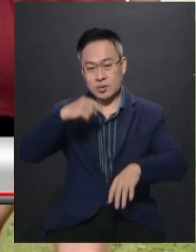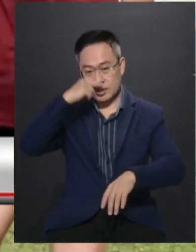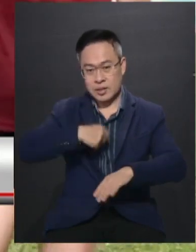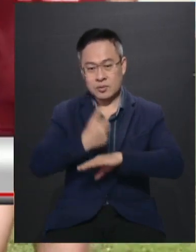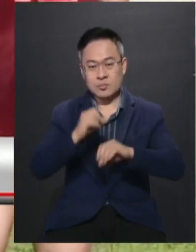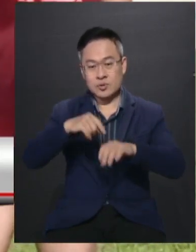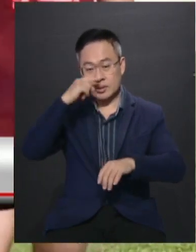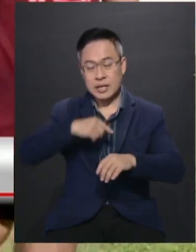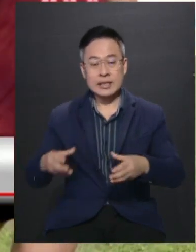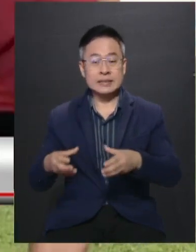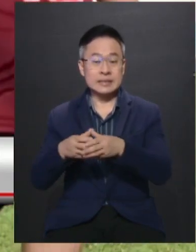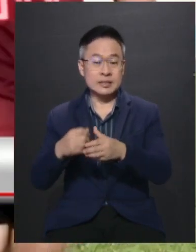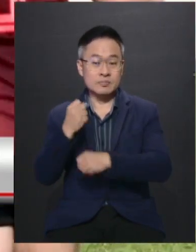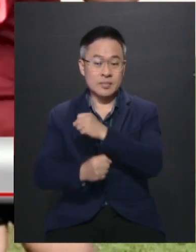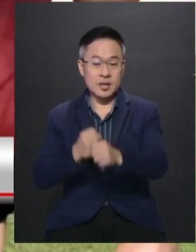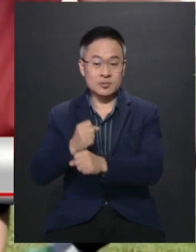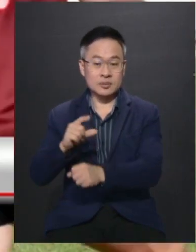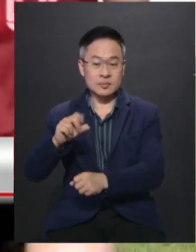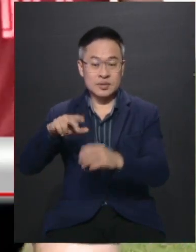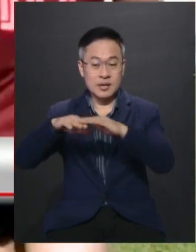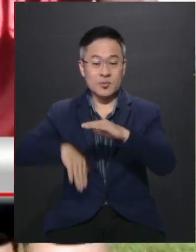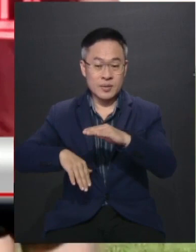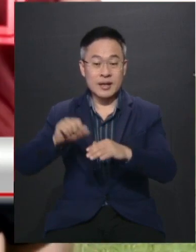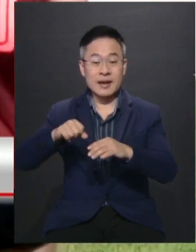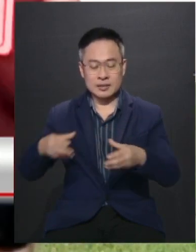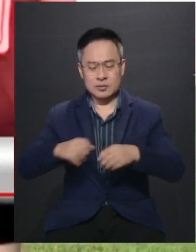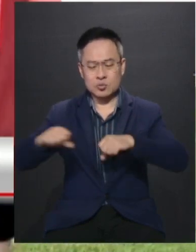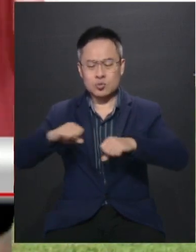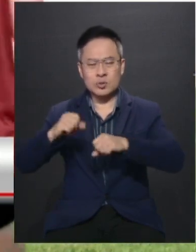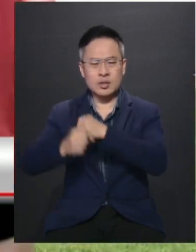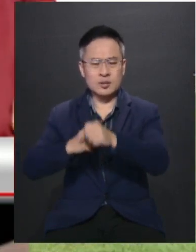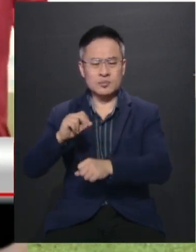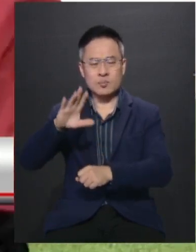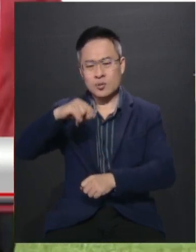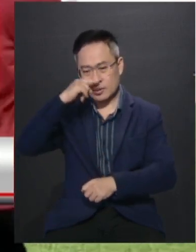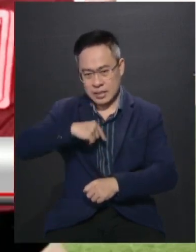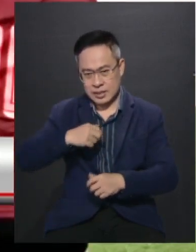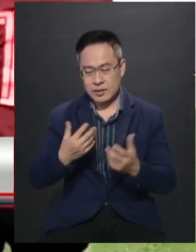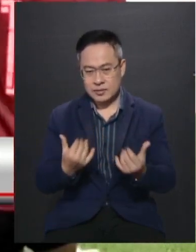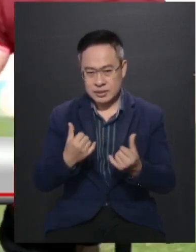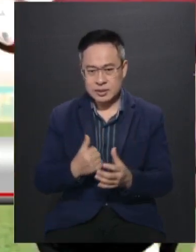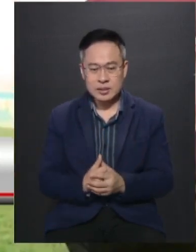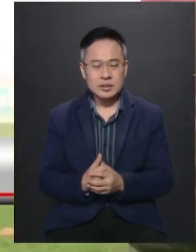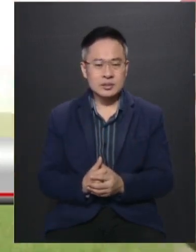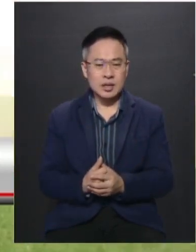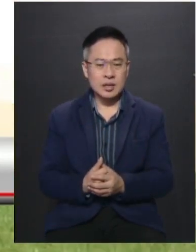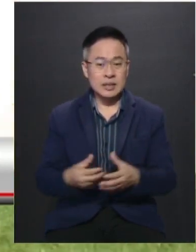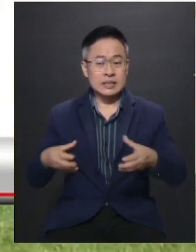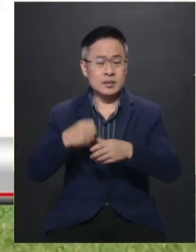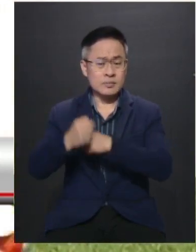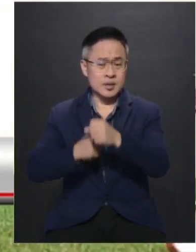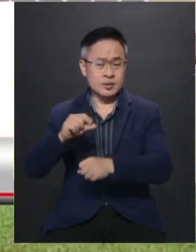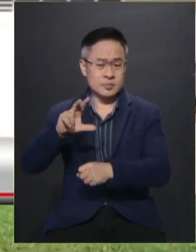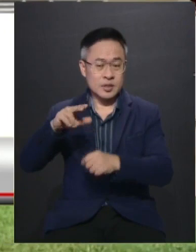ชุด U23 เป็นตัวแทนทีมชาติไทยเข้าร่วมการแถลงข่าวในครั้งนี้นะคะโดยโค้ชหละเชื่อว่าในทัวร์นาเม